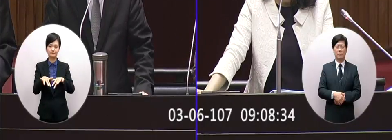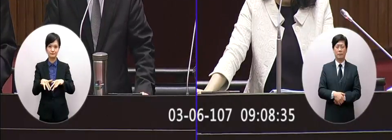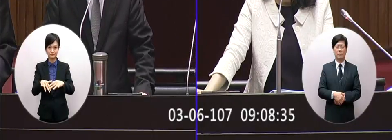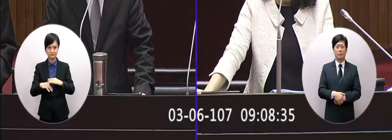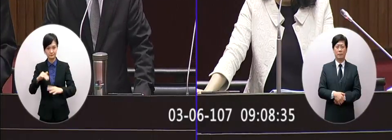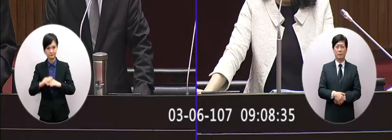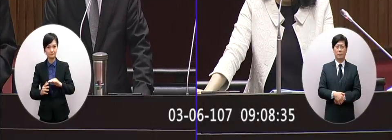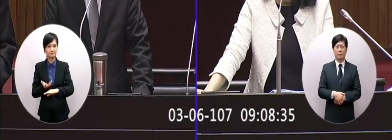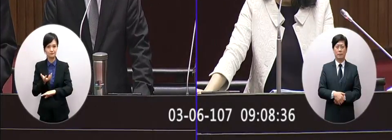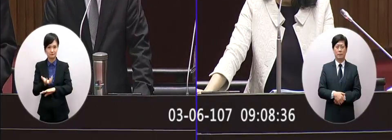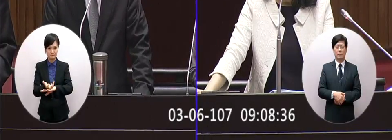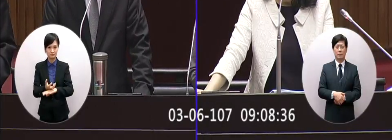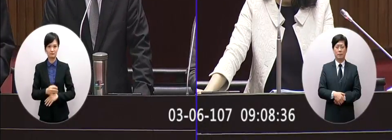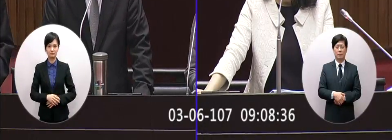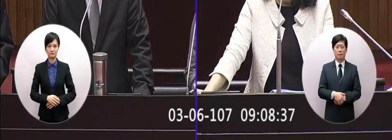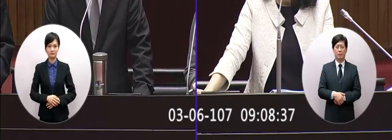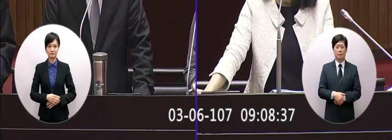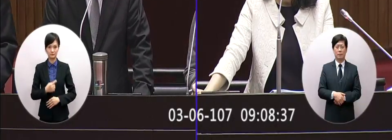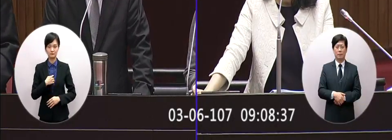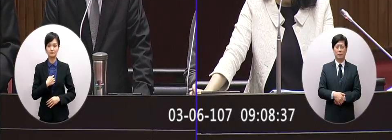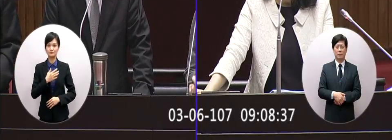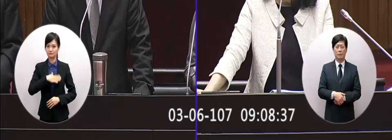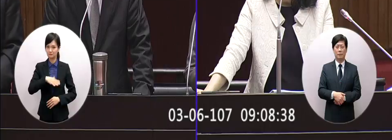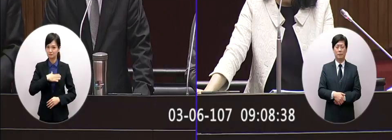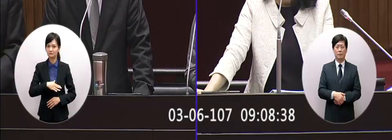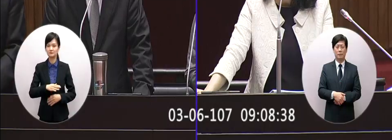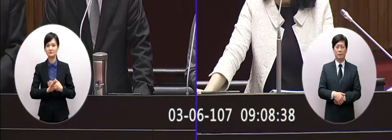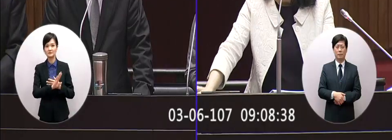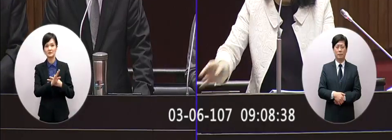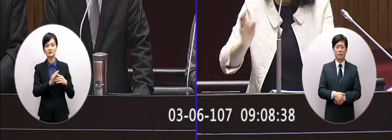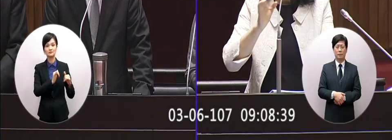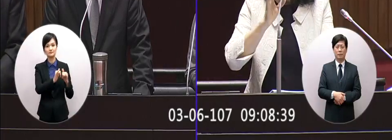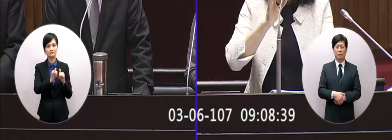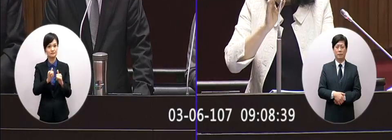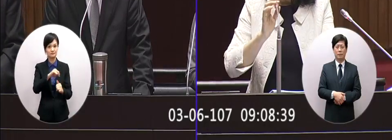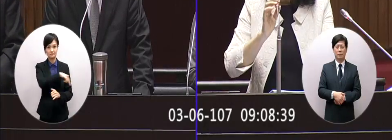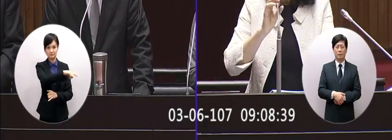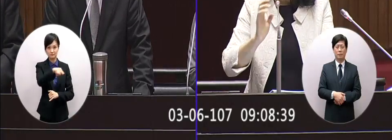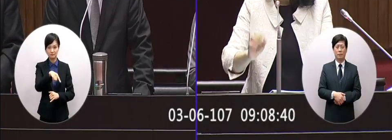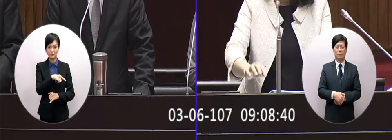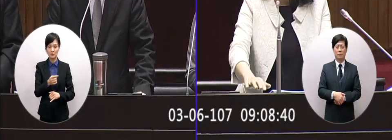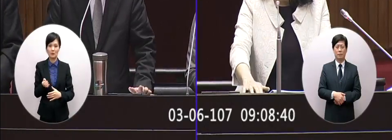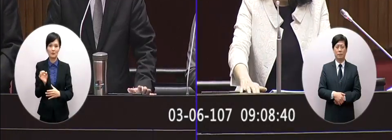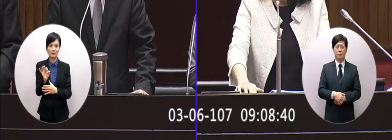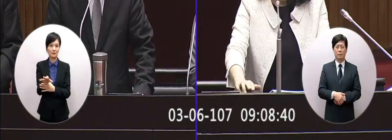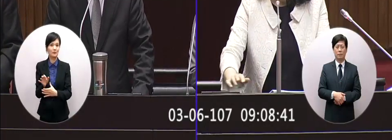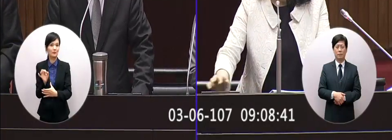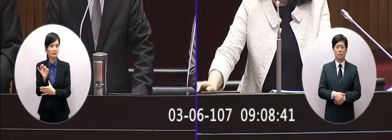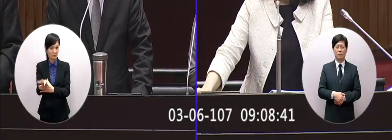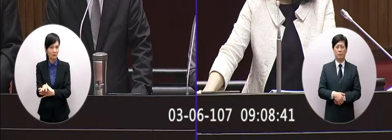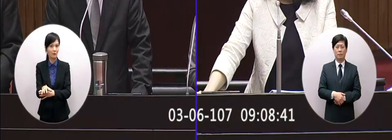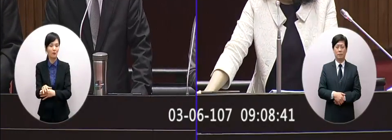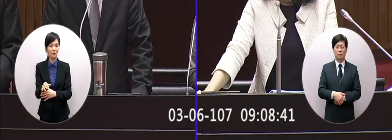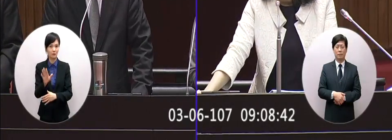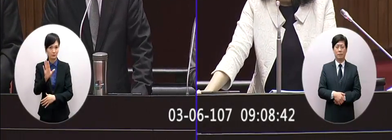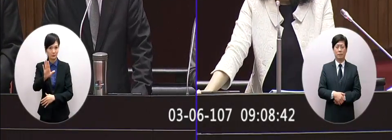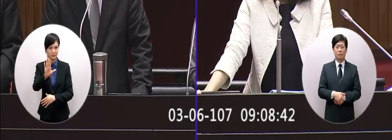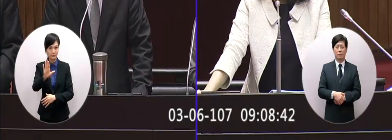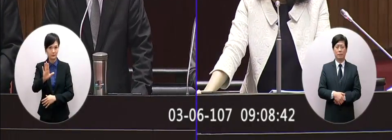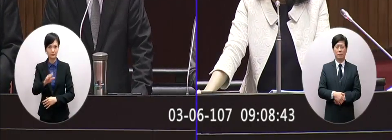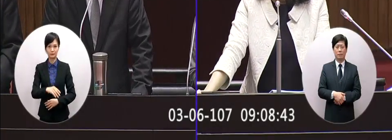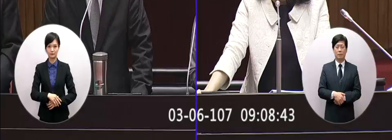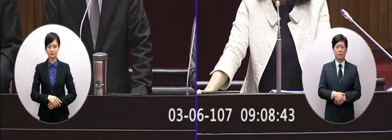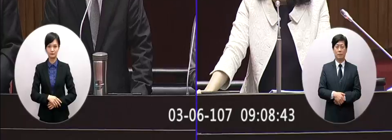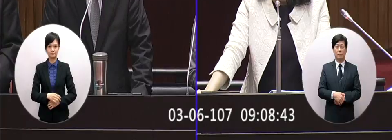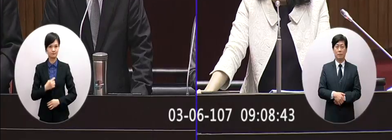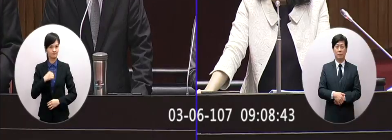这个社会的善心也有涌入花莲，我相信已经奠定了未来